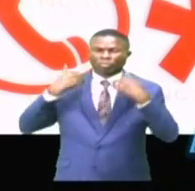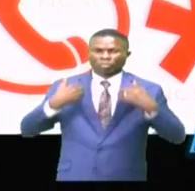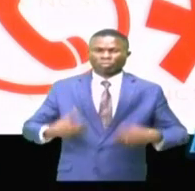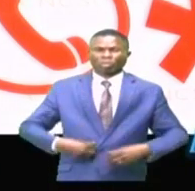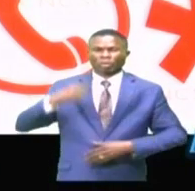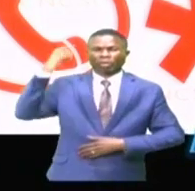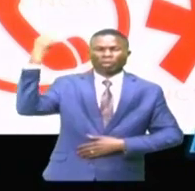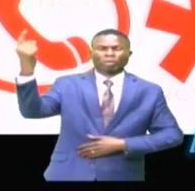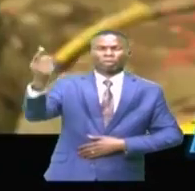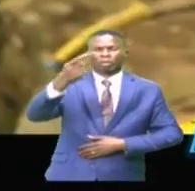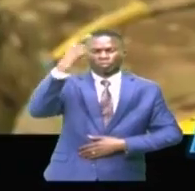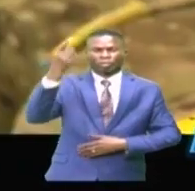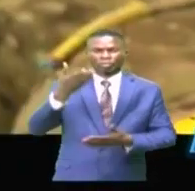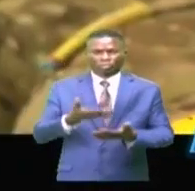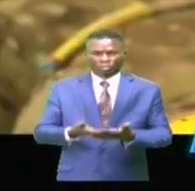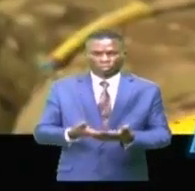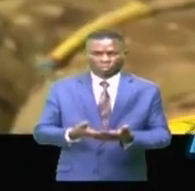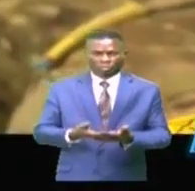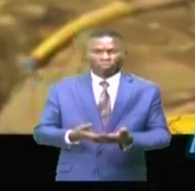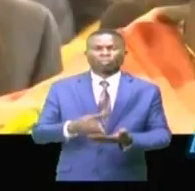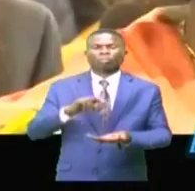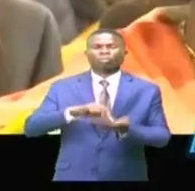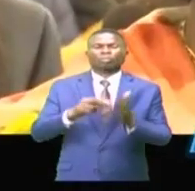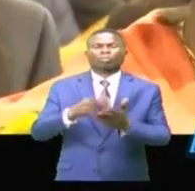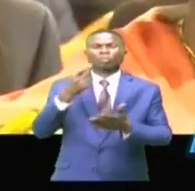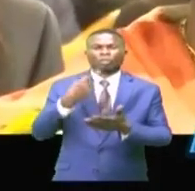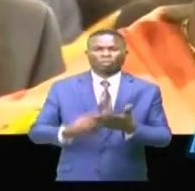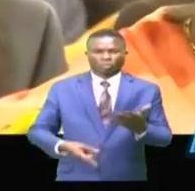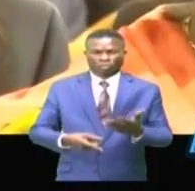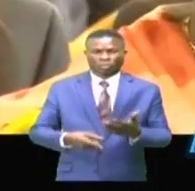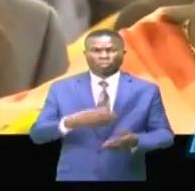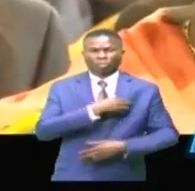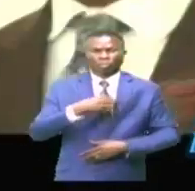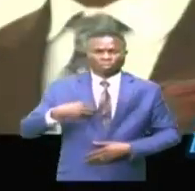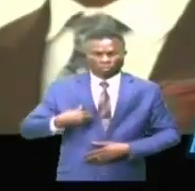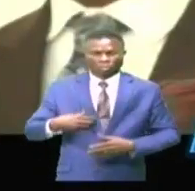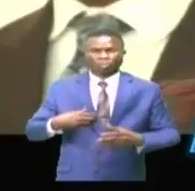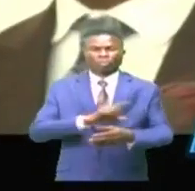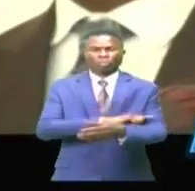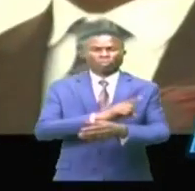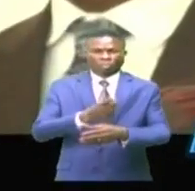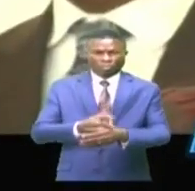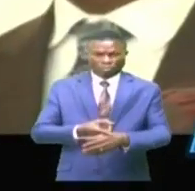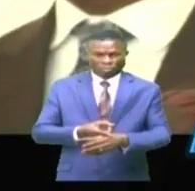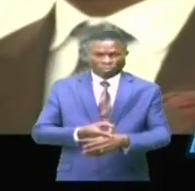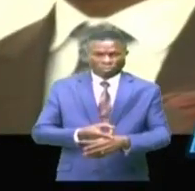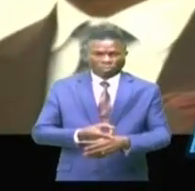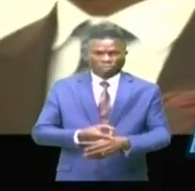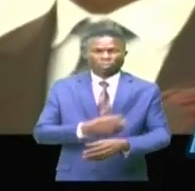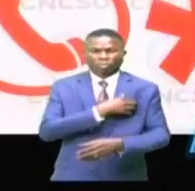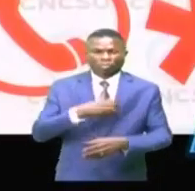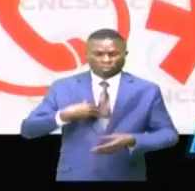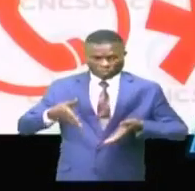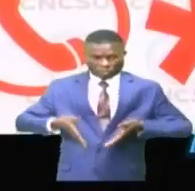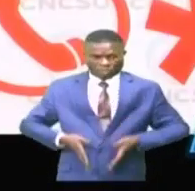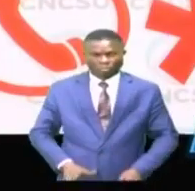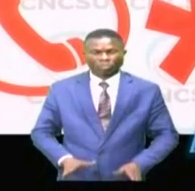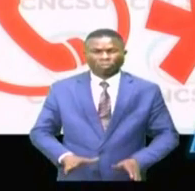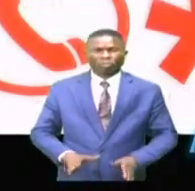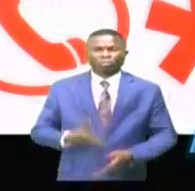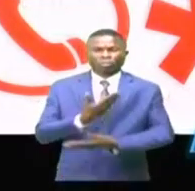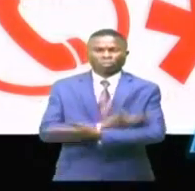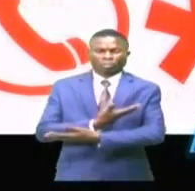universelle cela signifie que les femmes enceintes les accoucher et